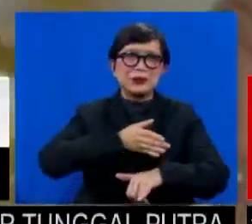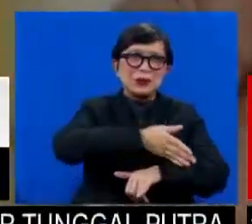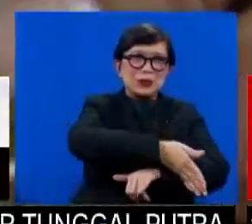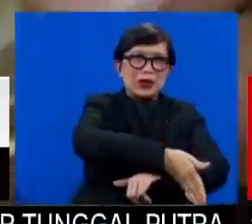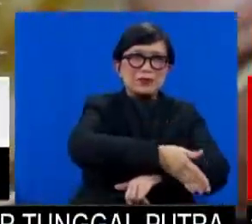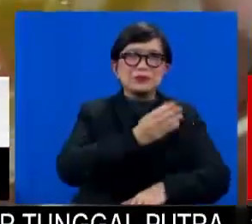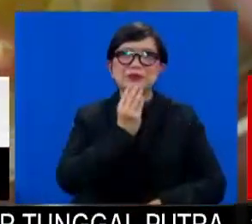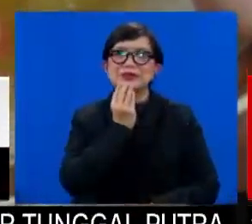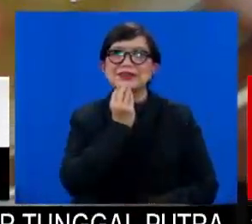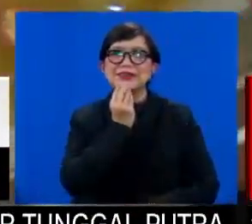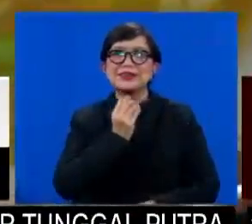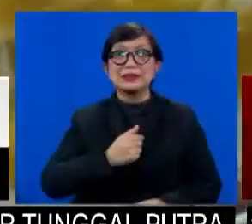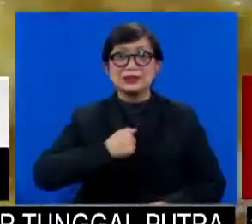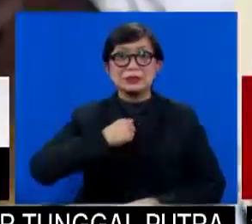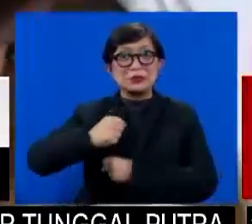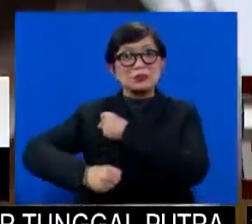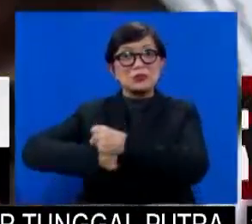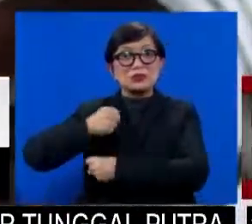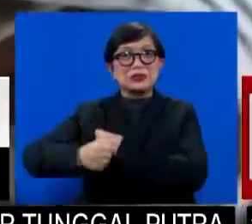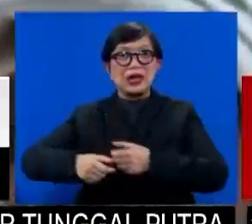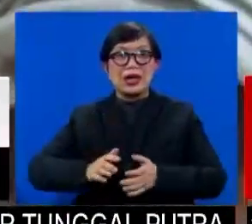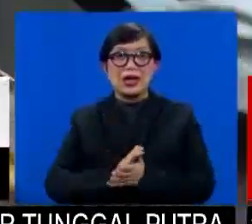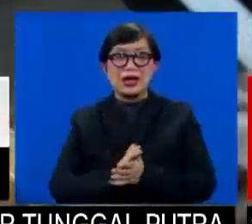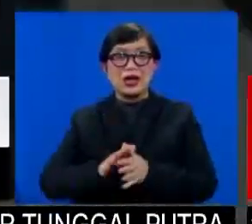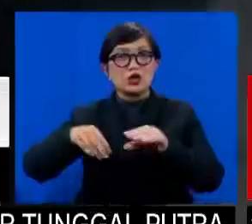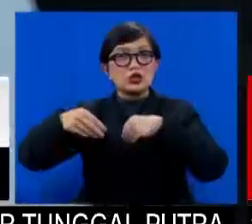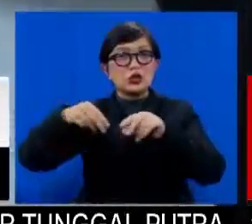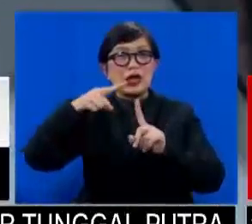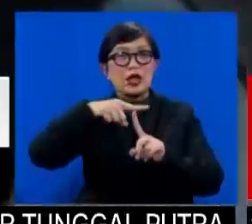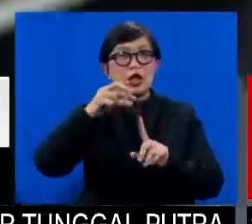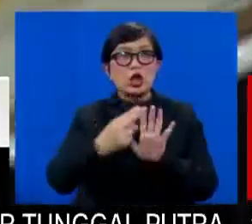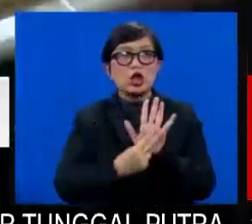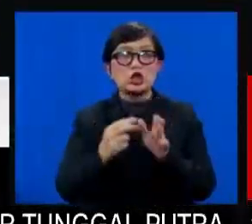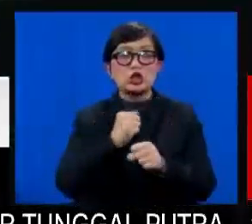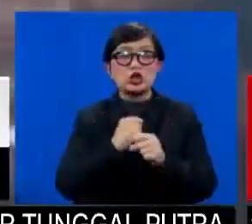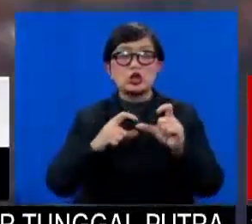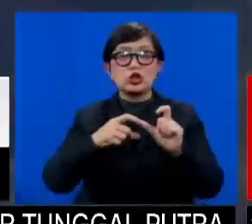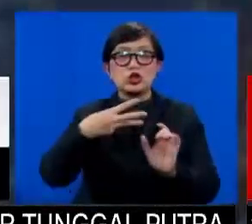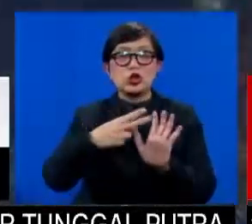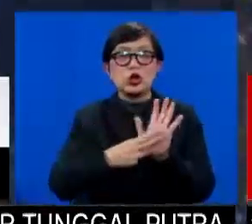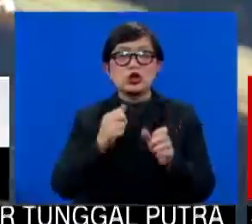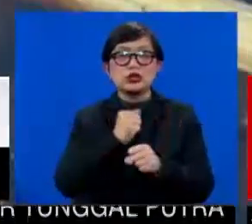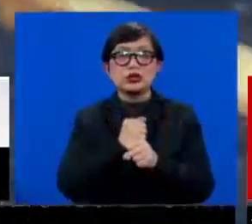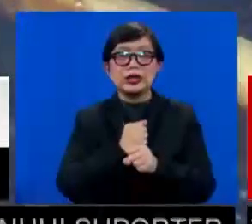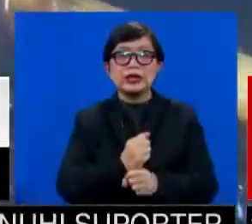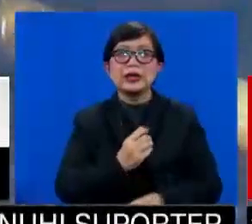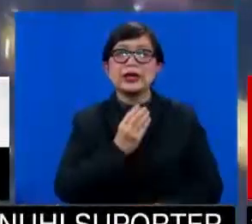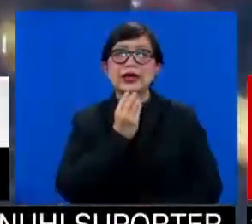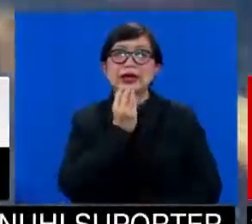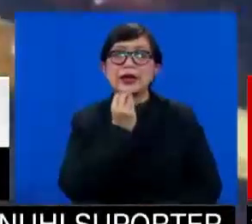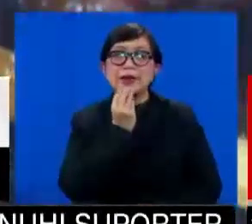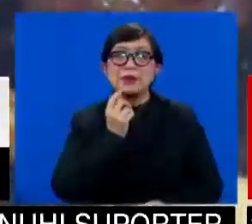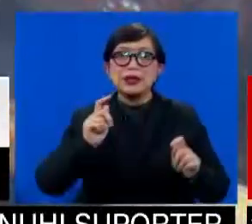pengusaha tongseng kambing. Yap, tongseng lengkap dengan sajian seporsi sate plus gaji